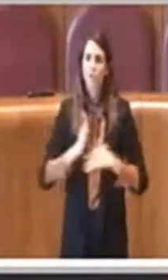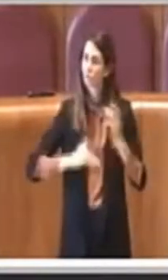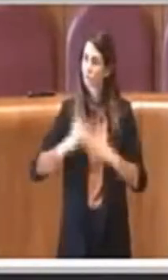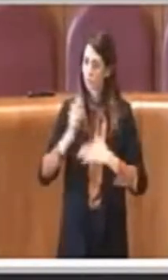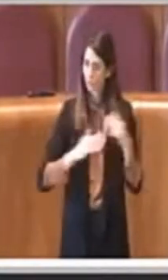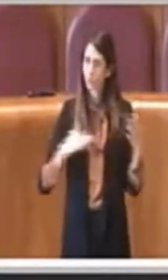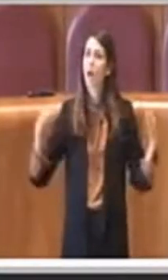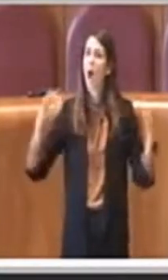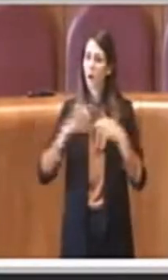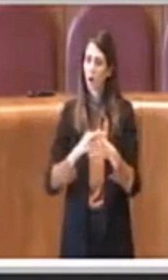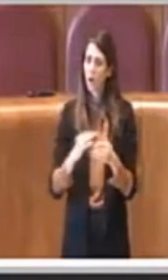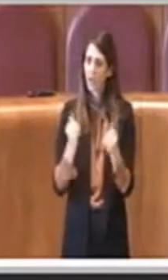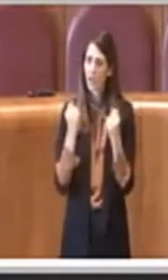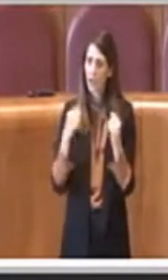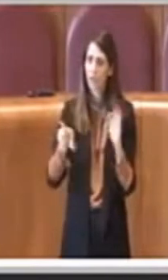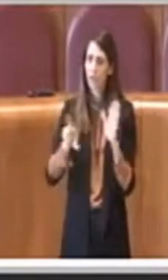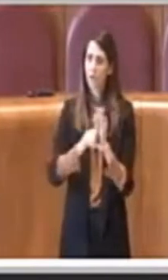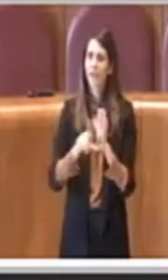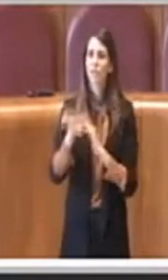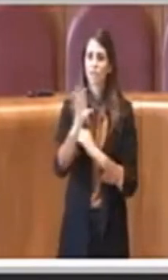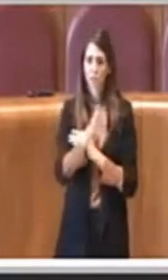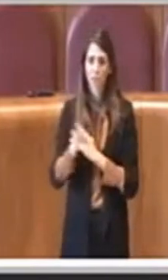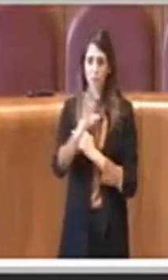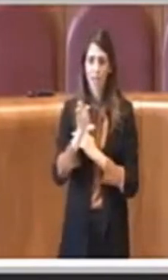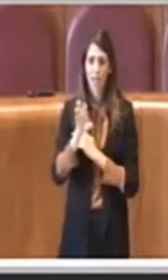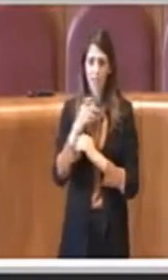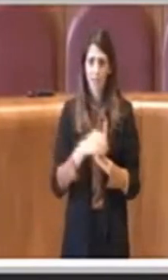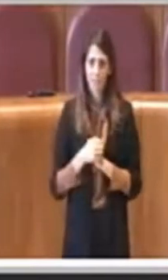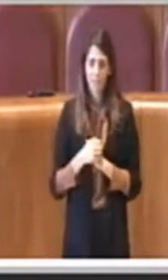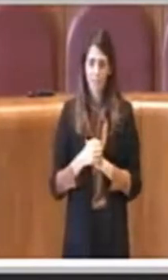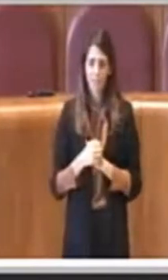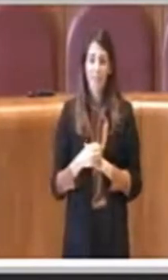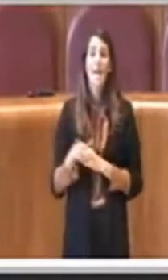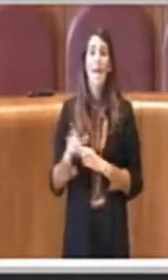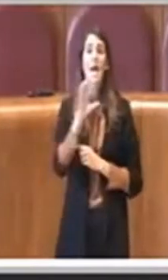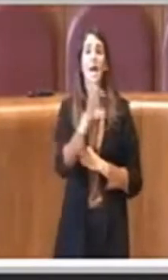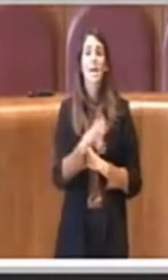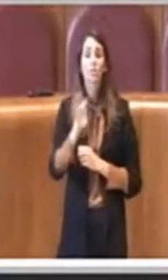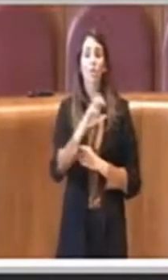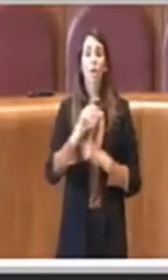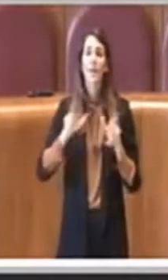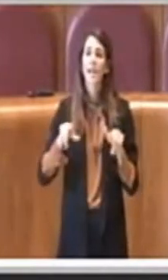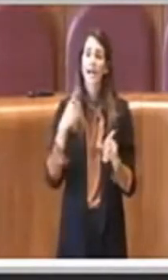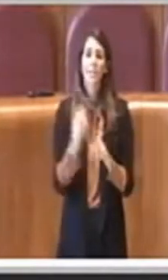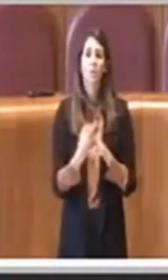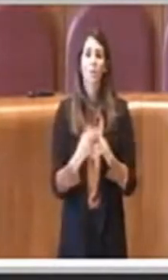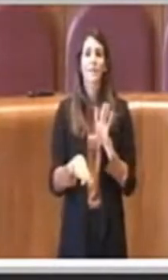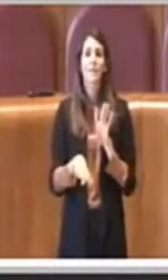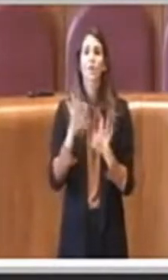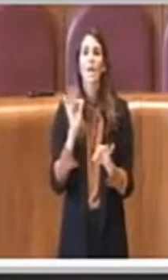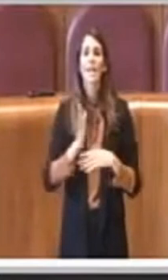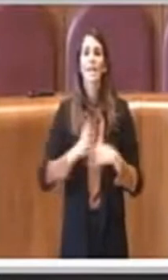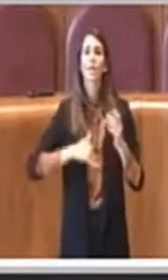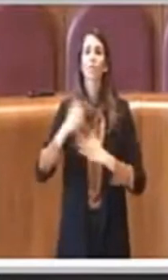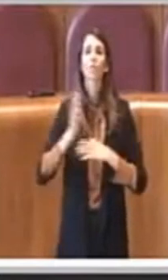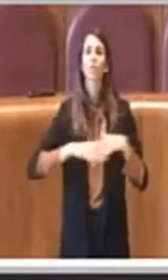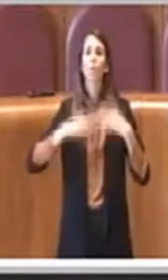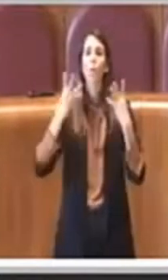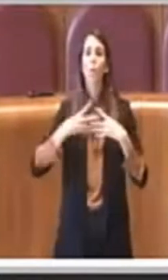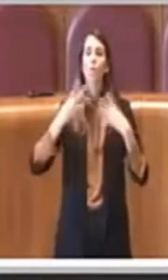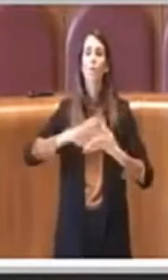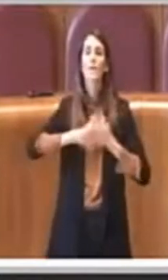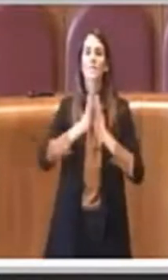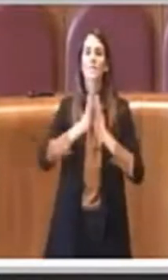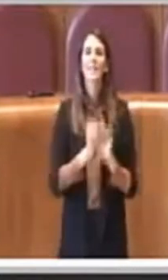all'ente regionale, soprattutto all'ente regionale, che deve individuare dove devono essere costruite queste infrastrutture, cosa che